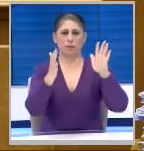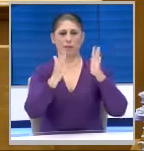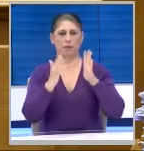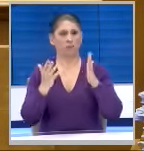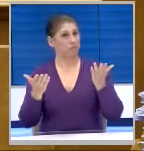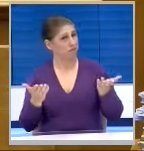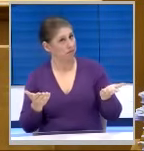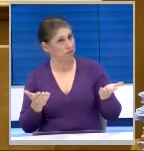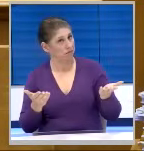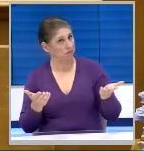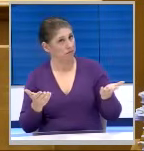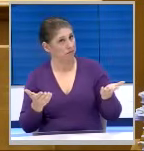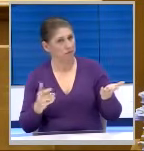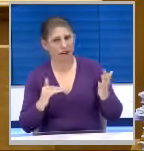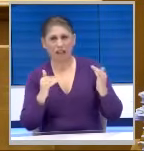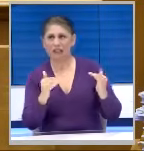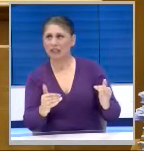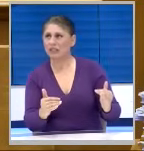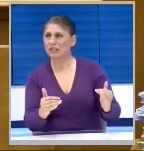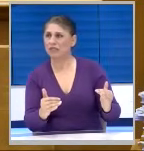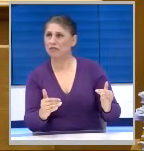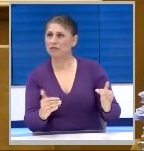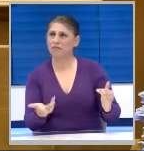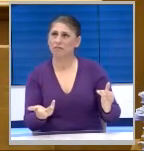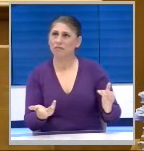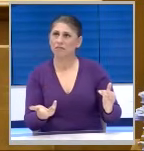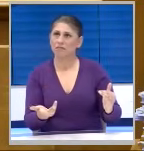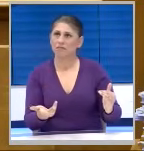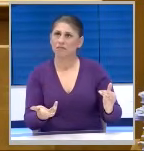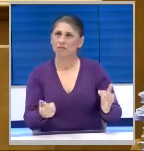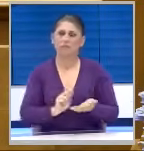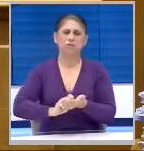ρωτήσατε σε κατάσταση έξαλλου